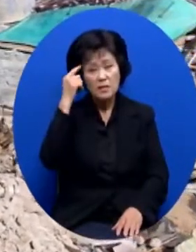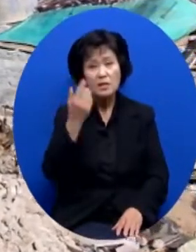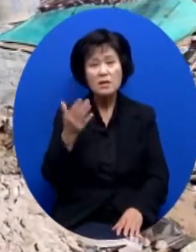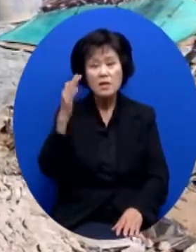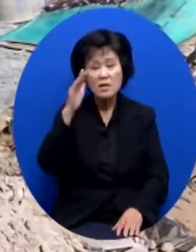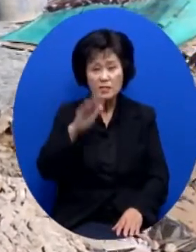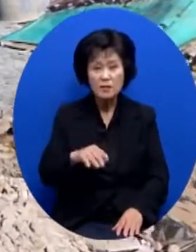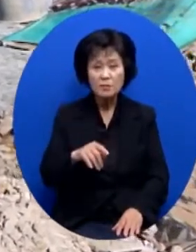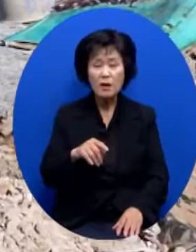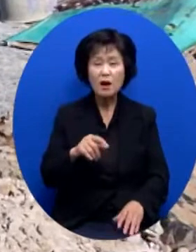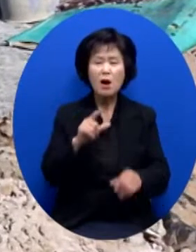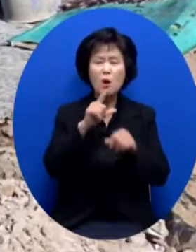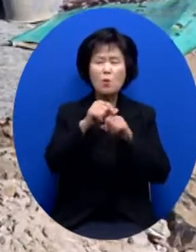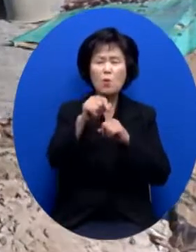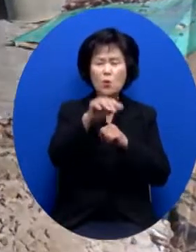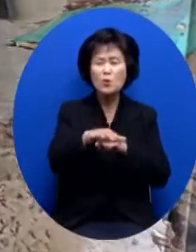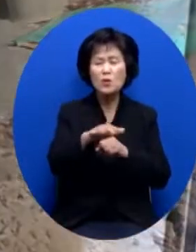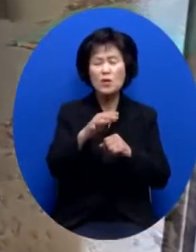많은 교회들이